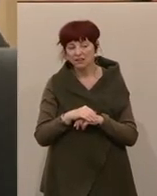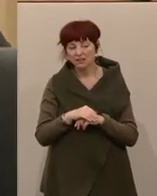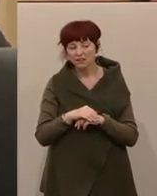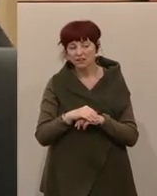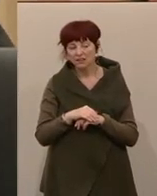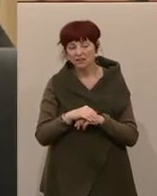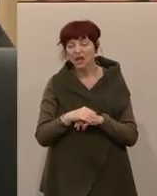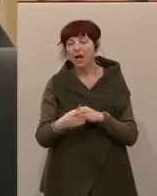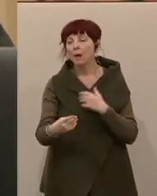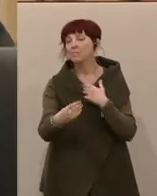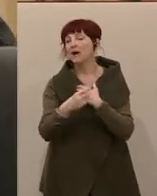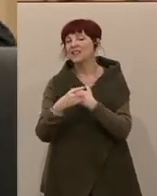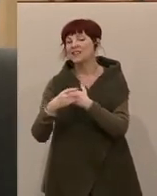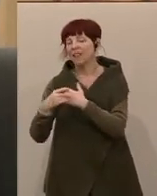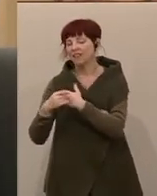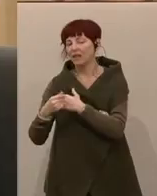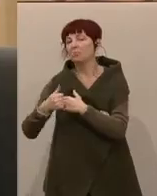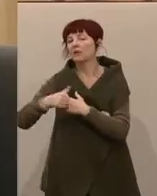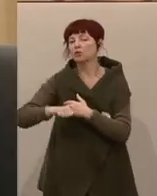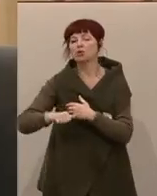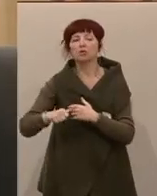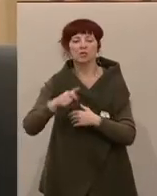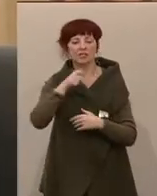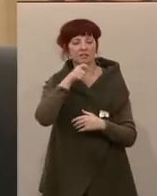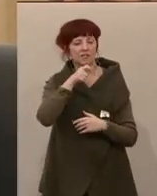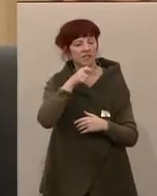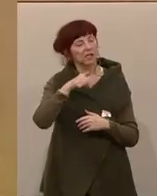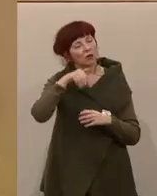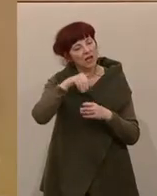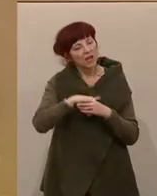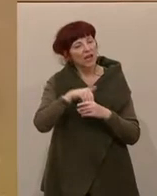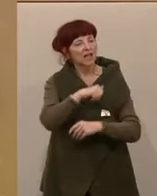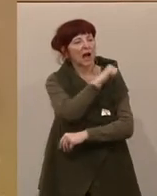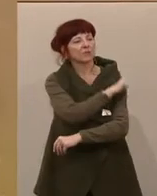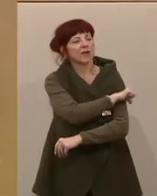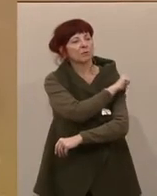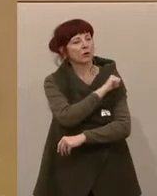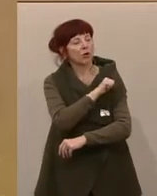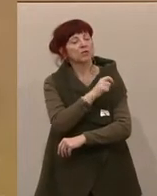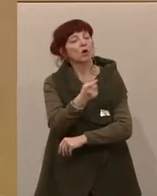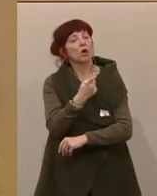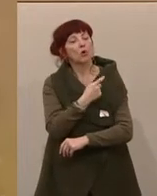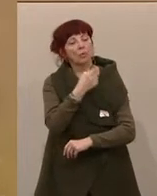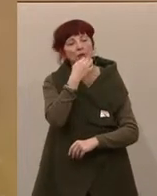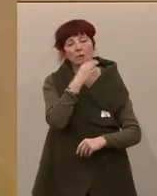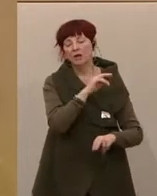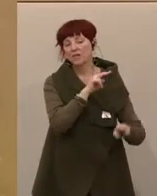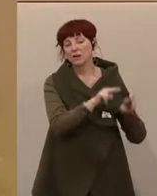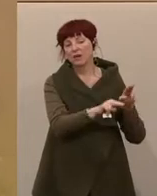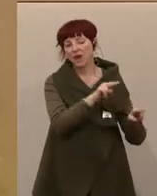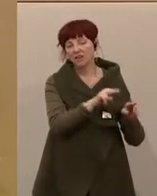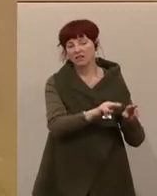dass Patienten, zusatzversicherte Patienten im ambulanten Bereich besser behandelt werden als